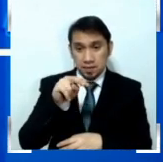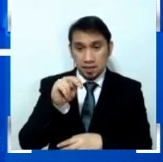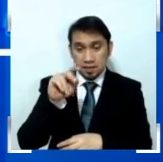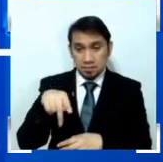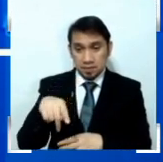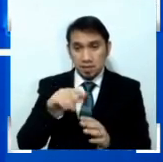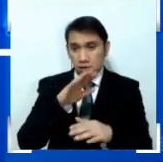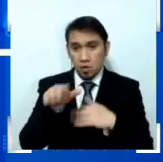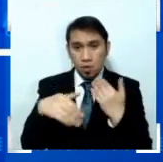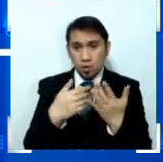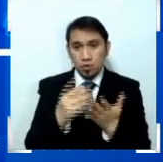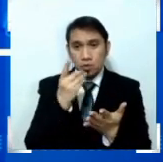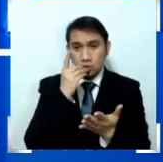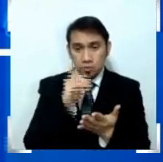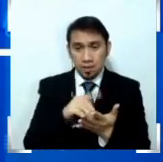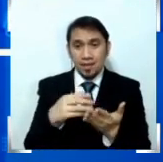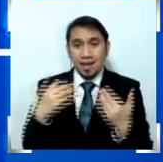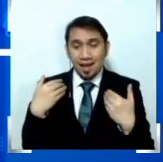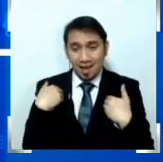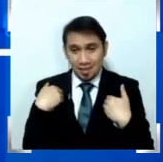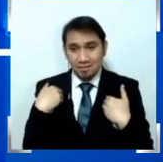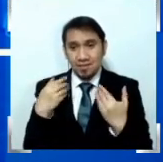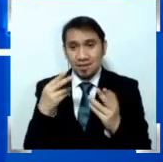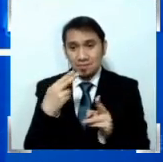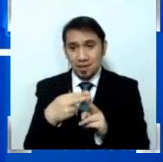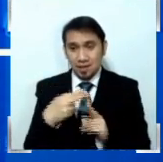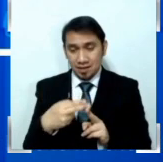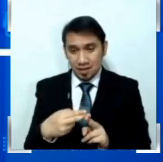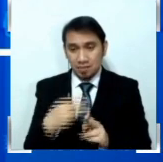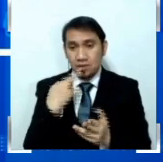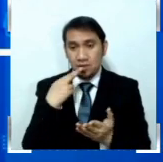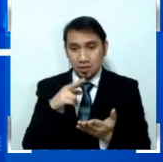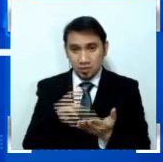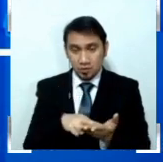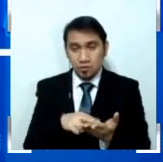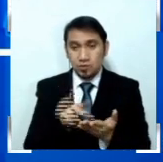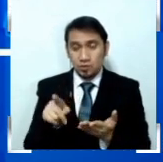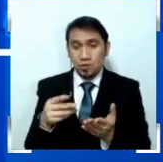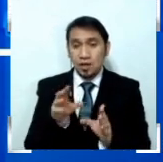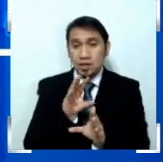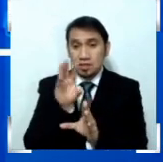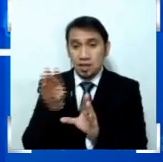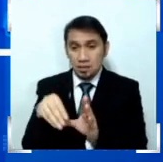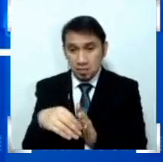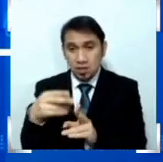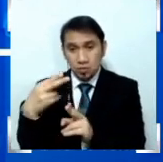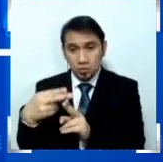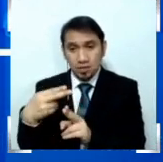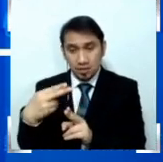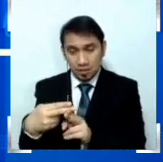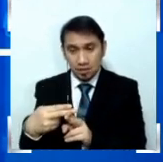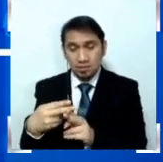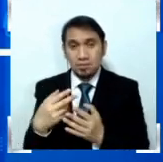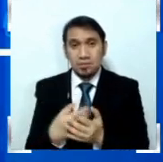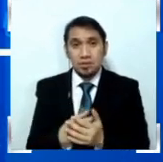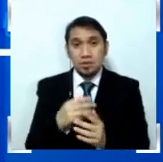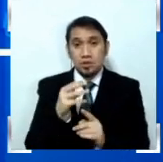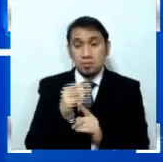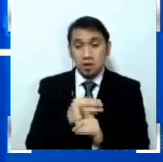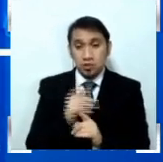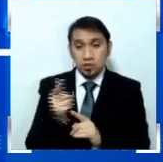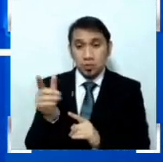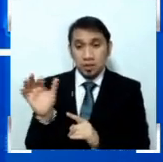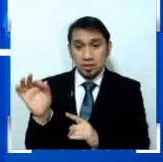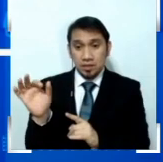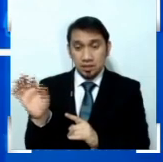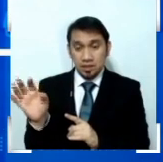mga dokumento, records at impormasyong may kinalaman sa pagsama sa pangalan ni Veloso sa March 2019 narco list na inilabas